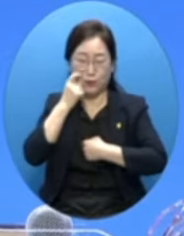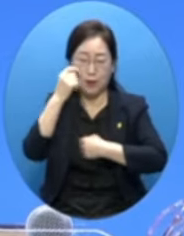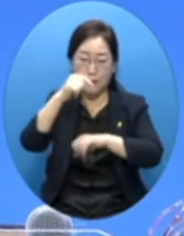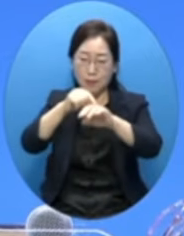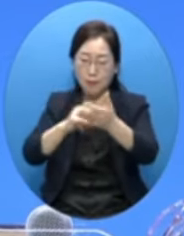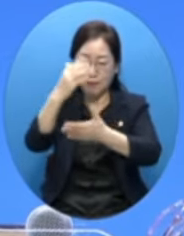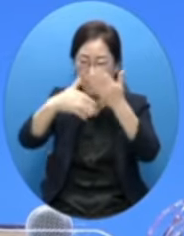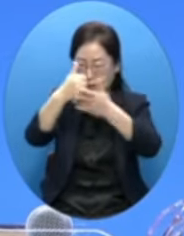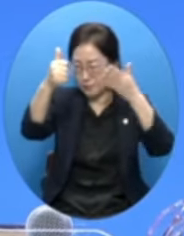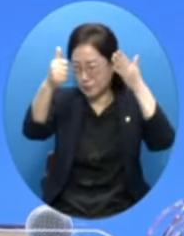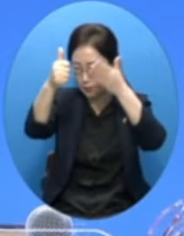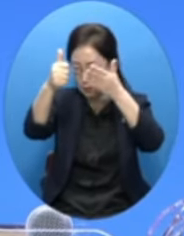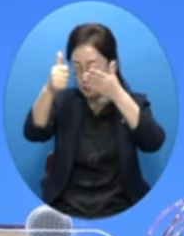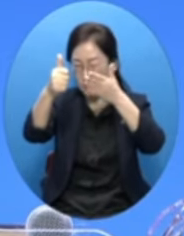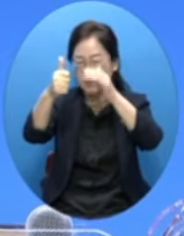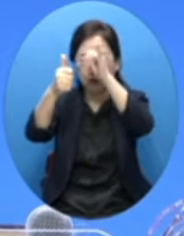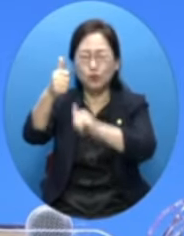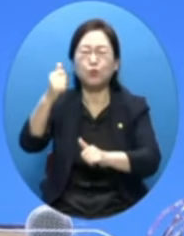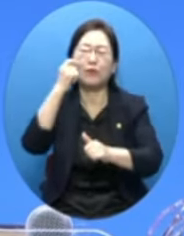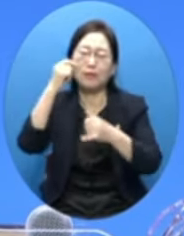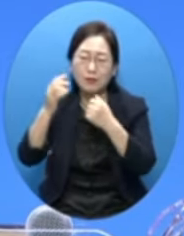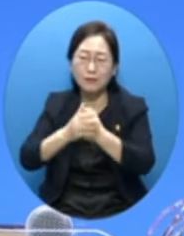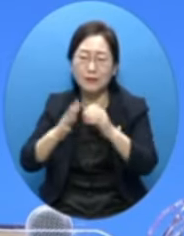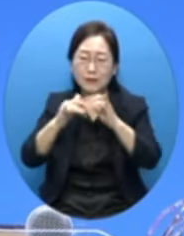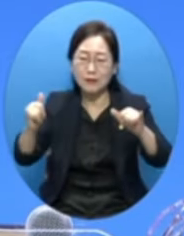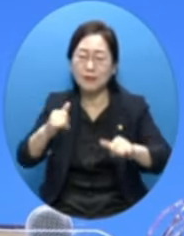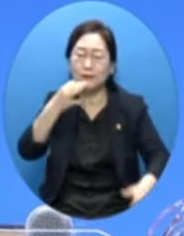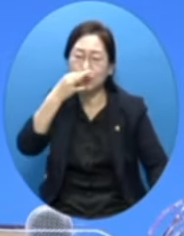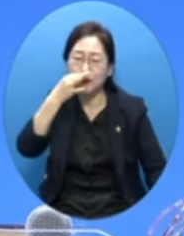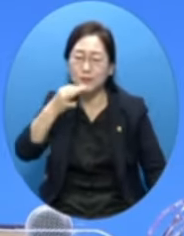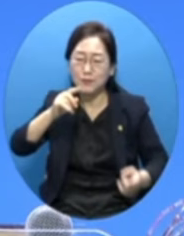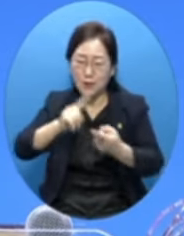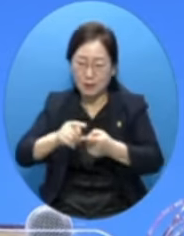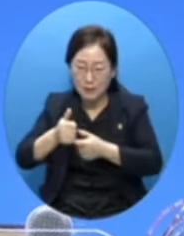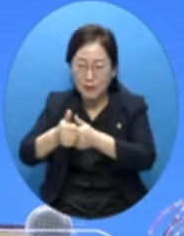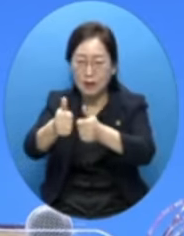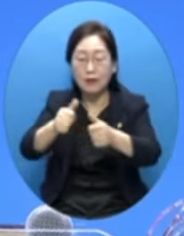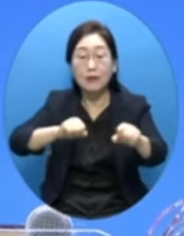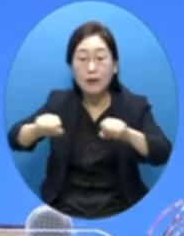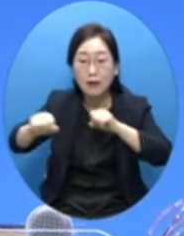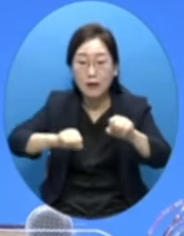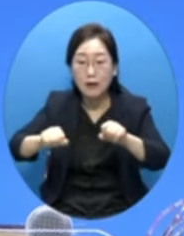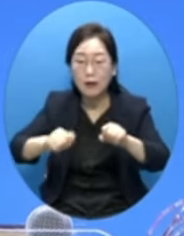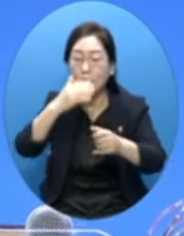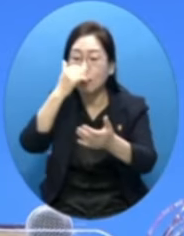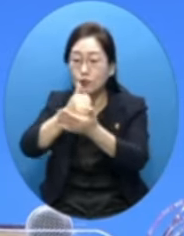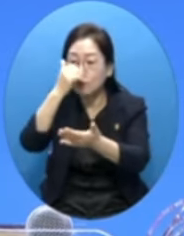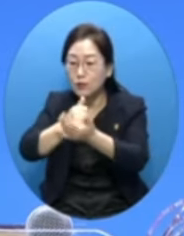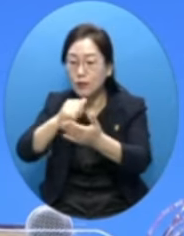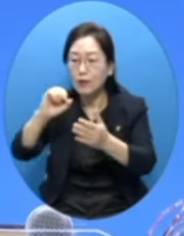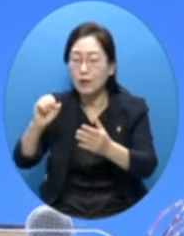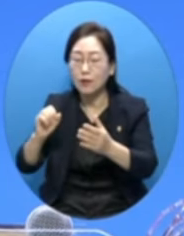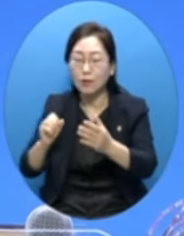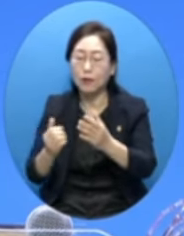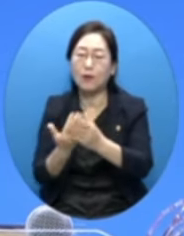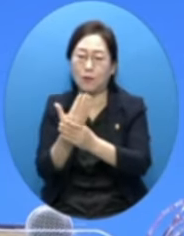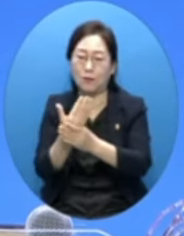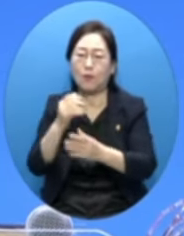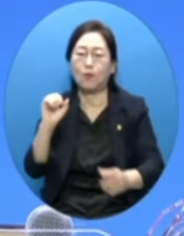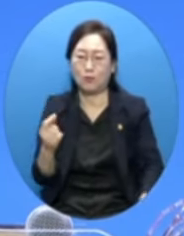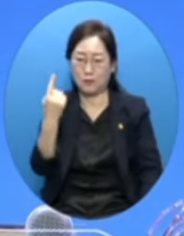못하고 인간의 욕심을 따라 원하는 것을 행했기 때문에 죄가 인류 가운데 뿌리를 내리게 된 것입니다.